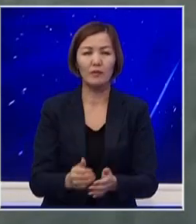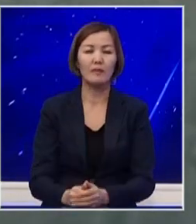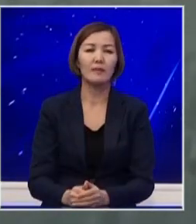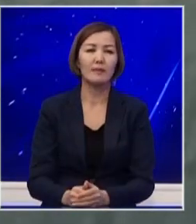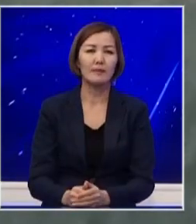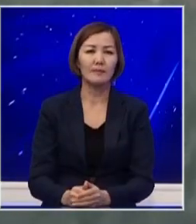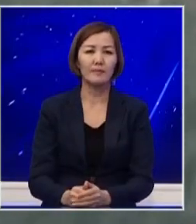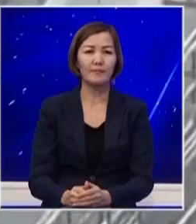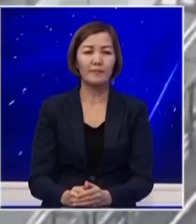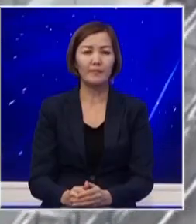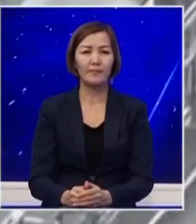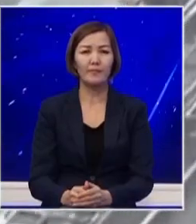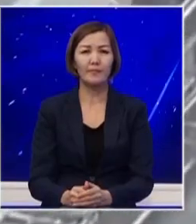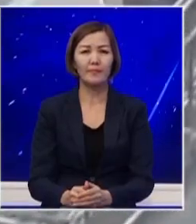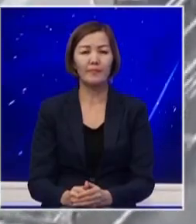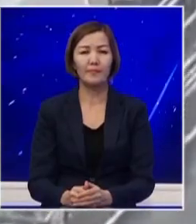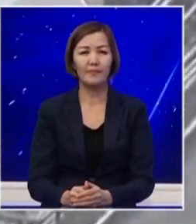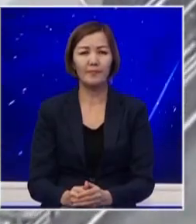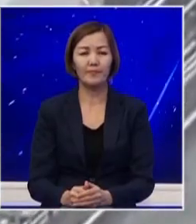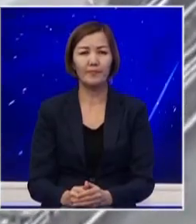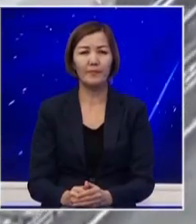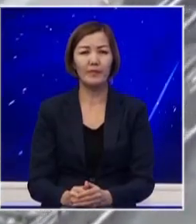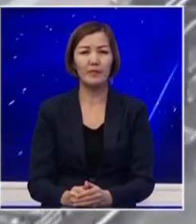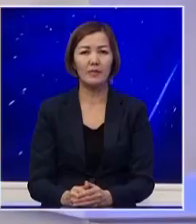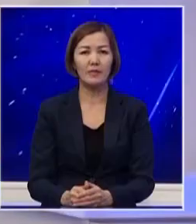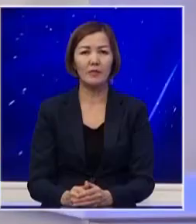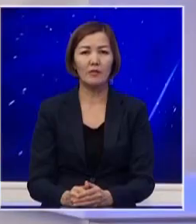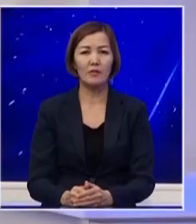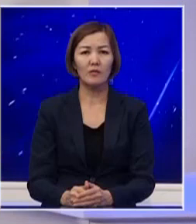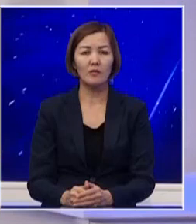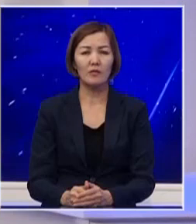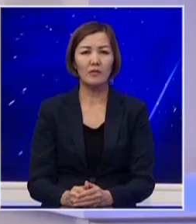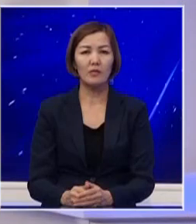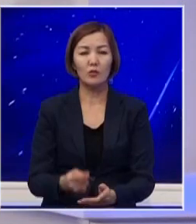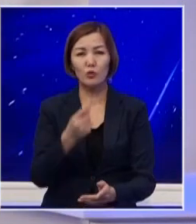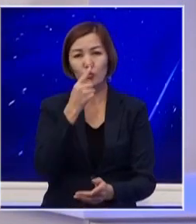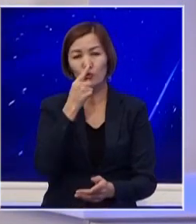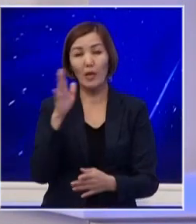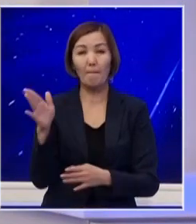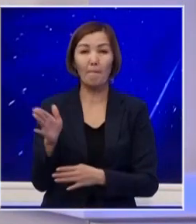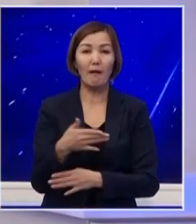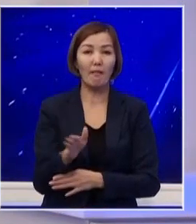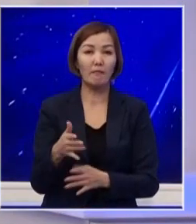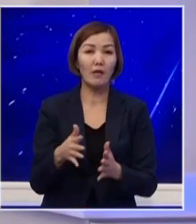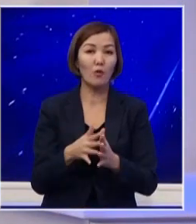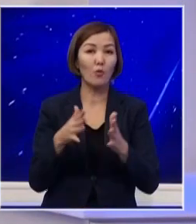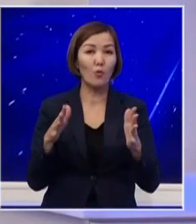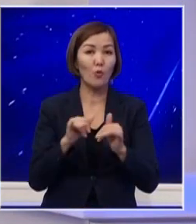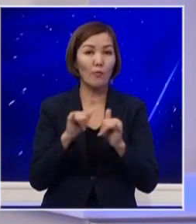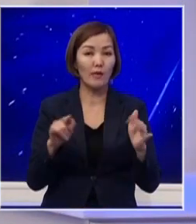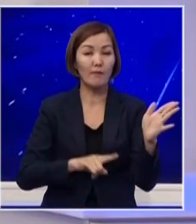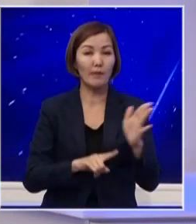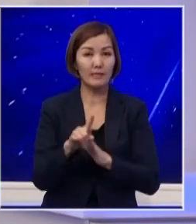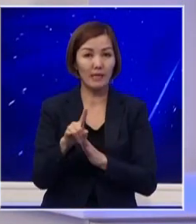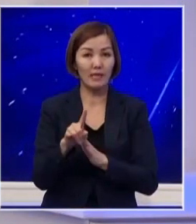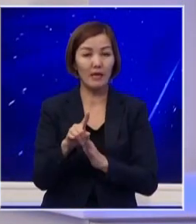ақпараттары негізінде дайындаған Камила Тынштай, Жетісу телеарнасы. Жуырда уылдырық шашу маусымы басталады.